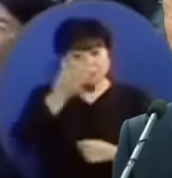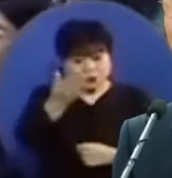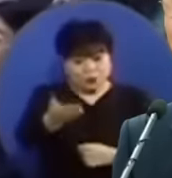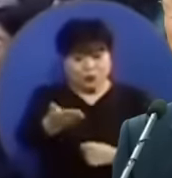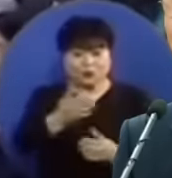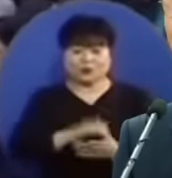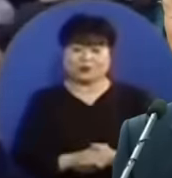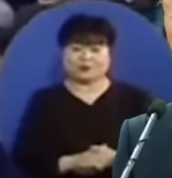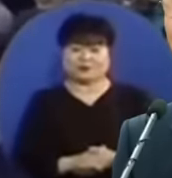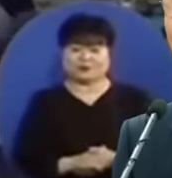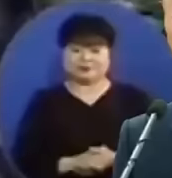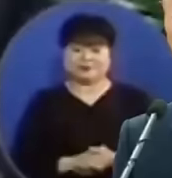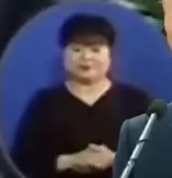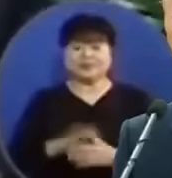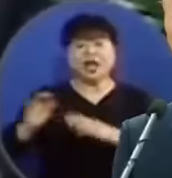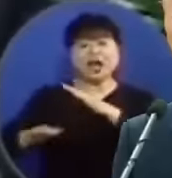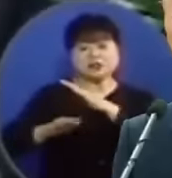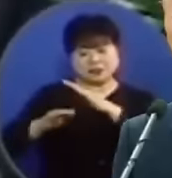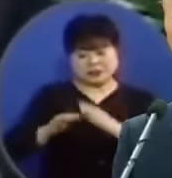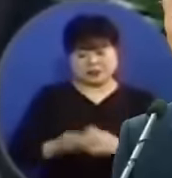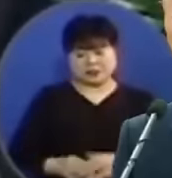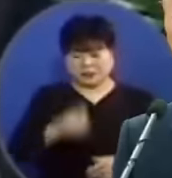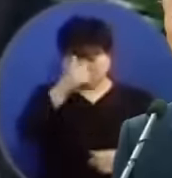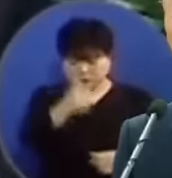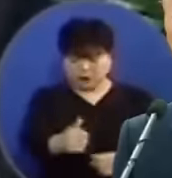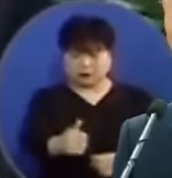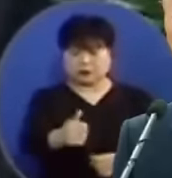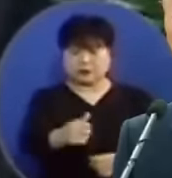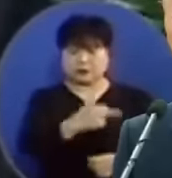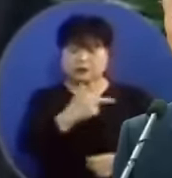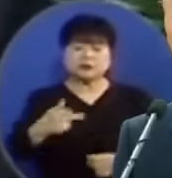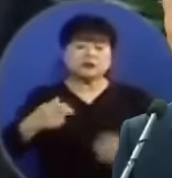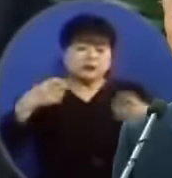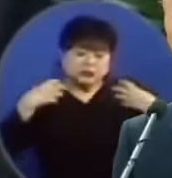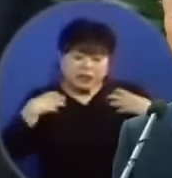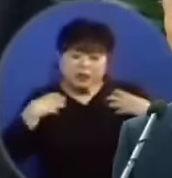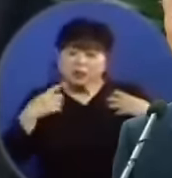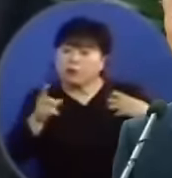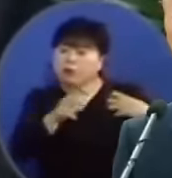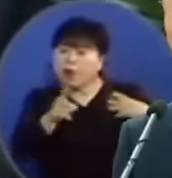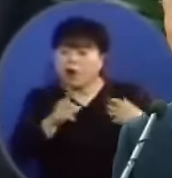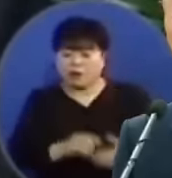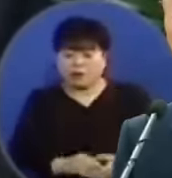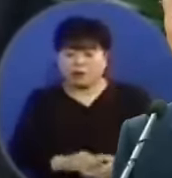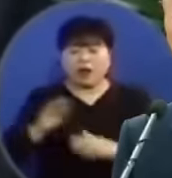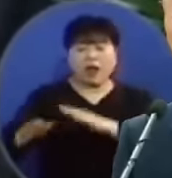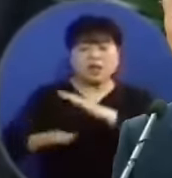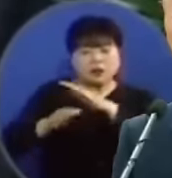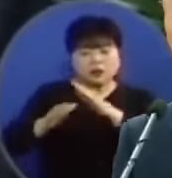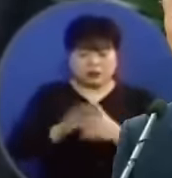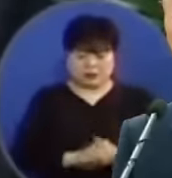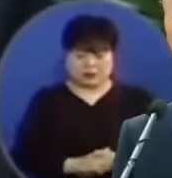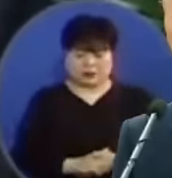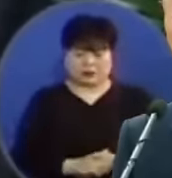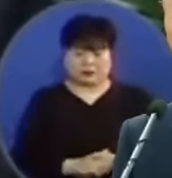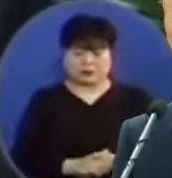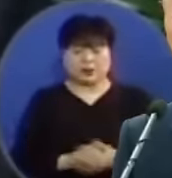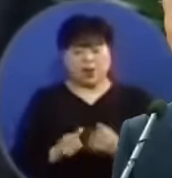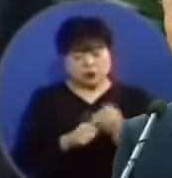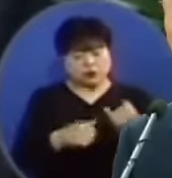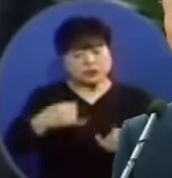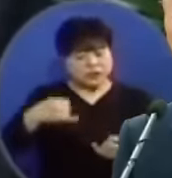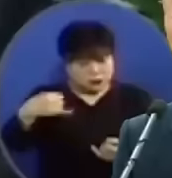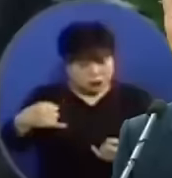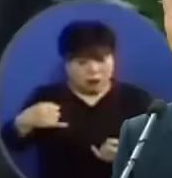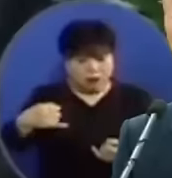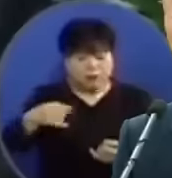것입니다. 한 가정에도 가장의 가장 큰 의무는 가정의 아내와